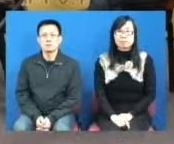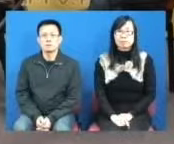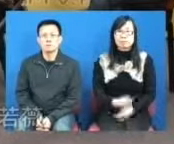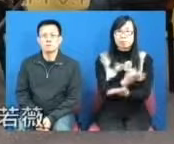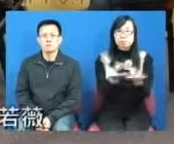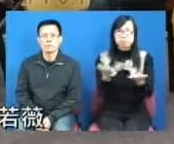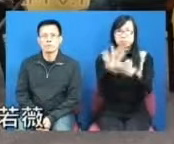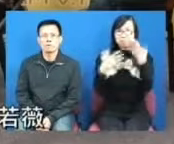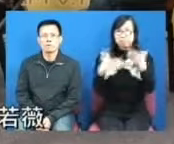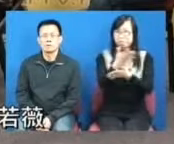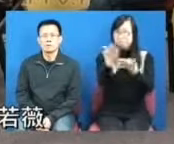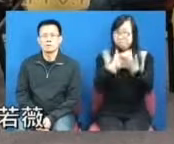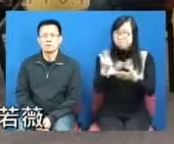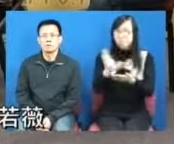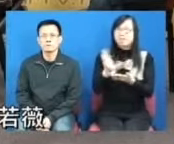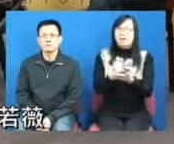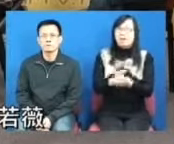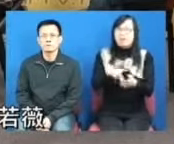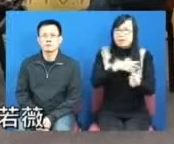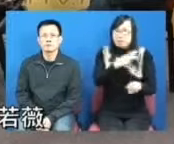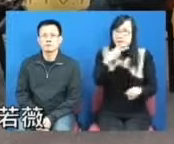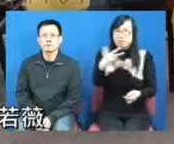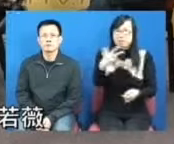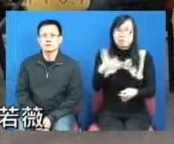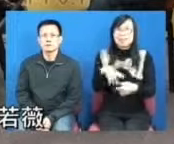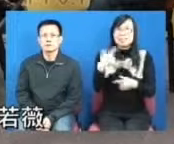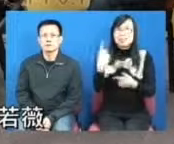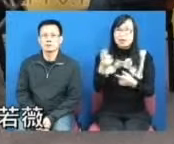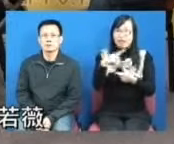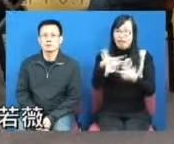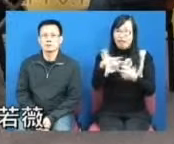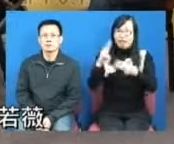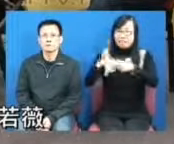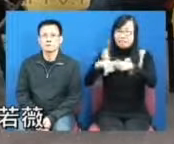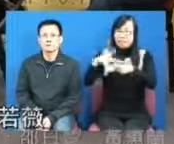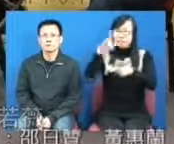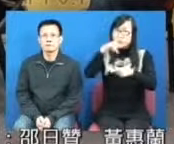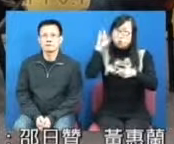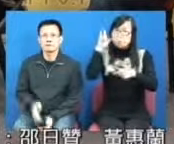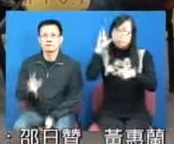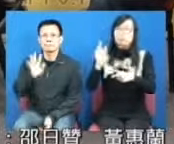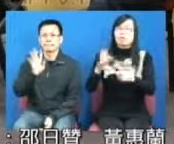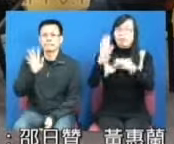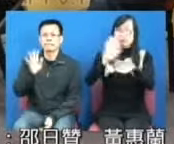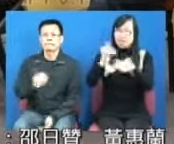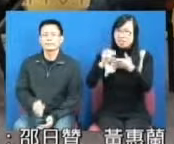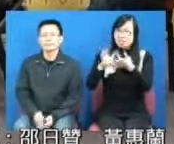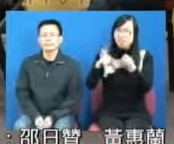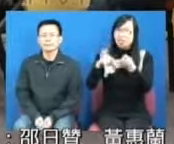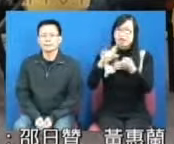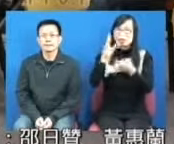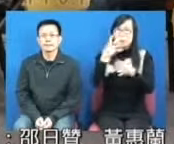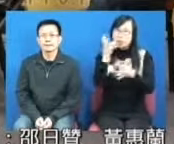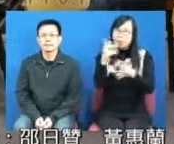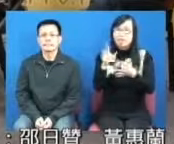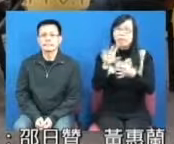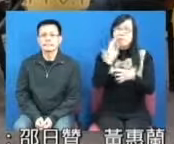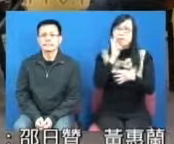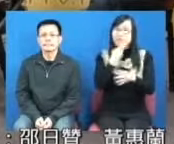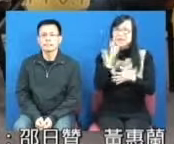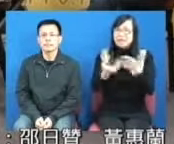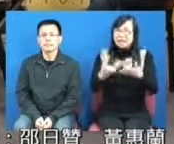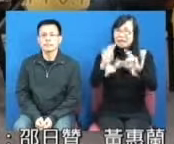各位網民大家好又是星期二的時間照例當然我們有龍耳社的邵先生和惠蘭和我們做翻譯今天說什麼